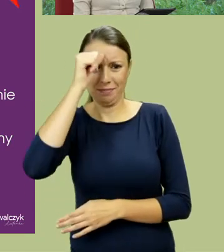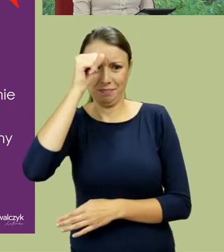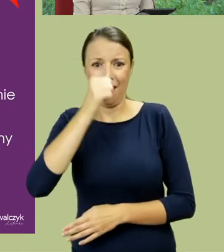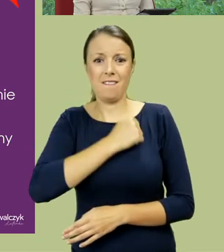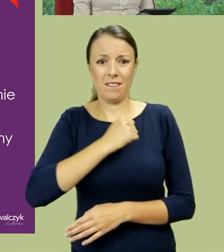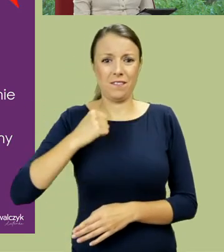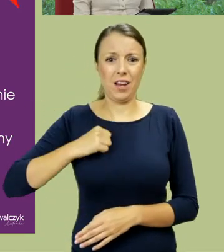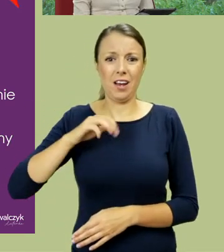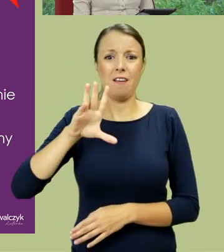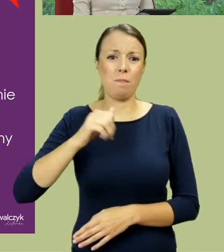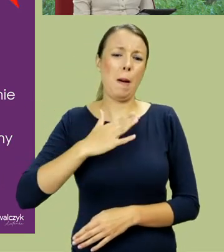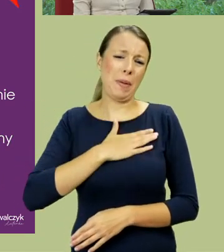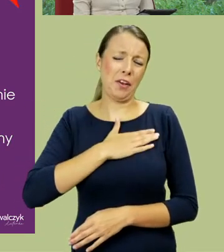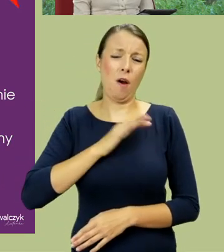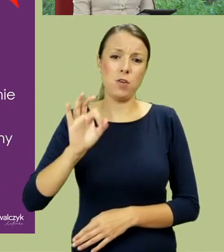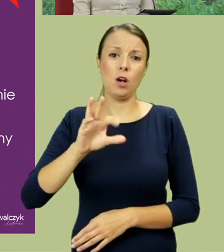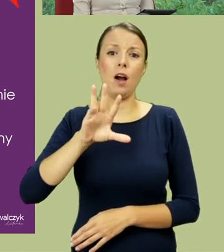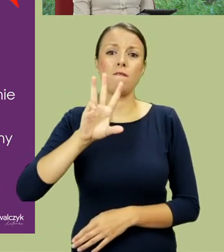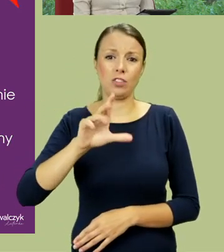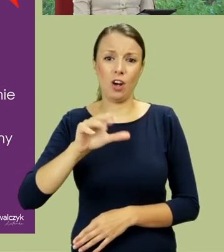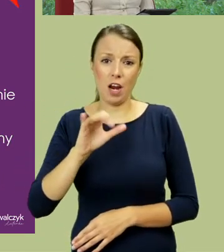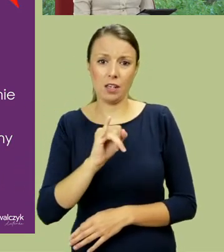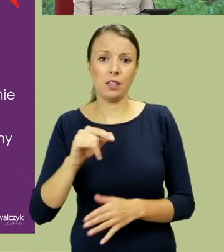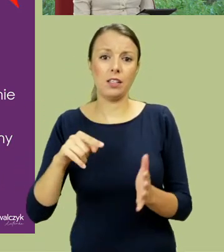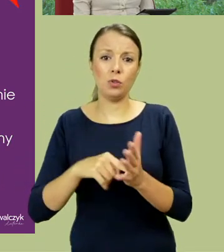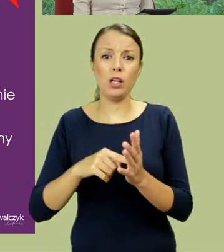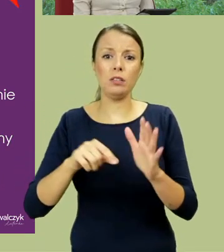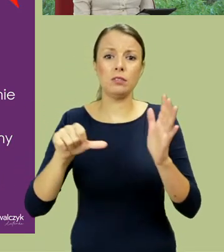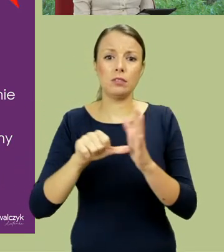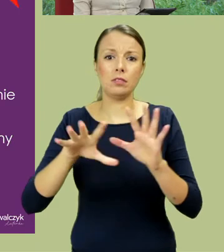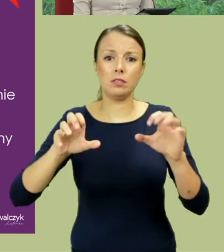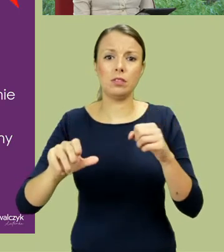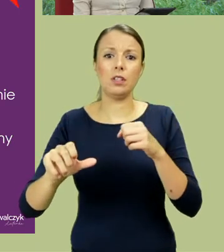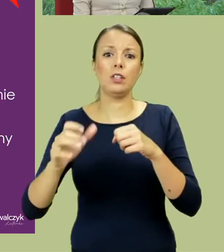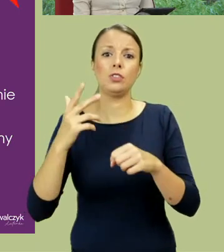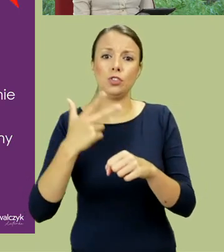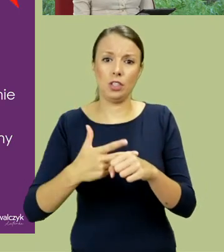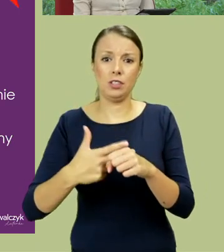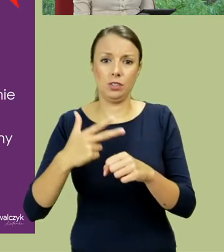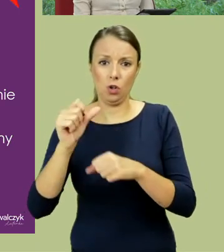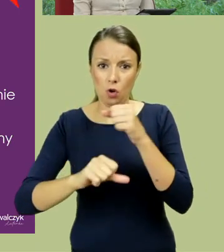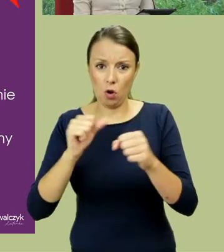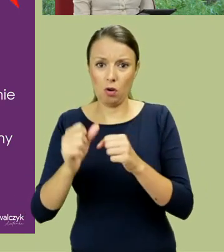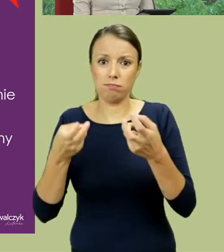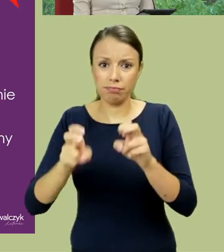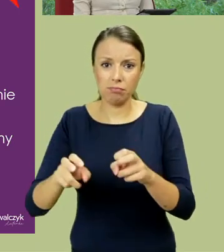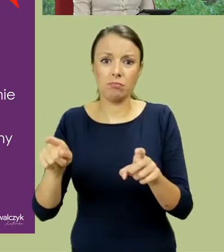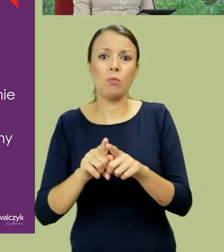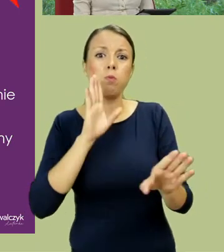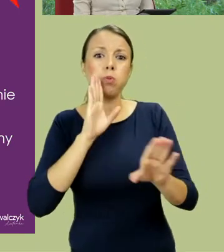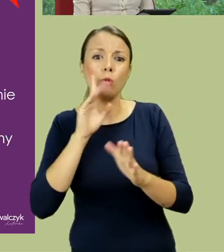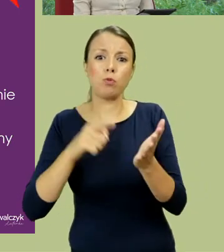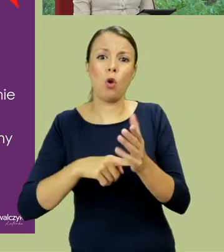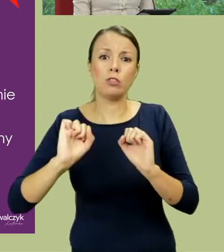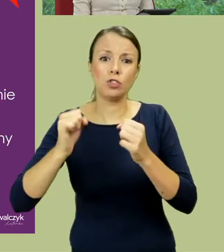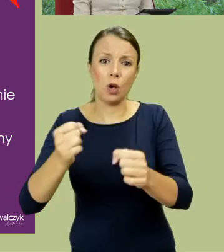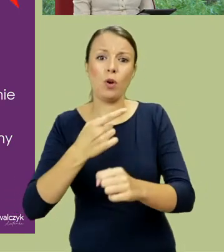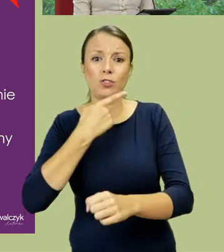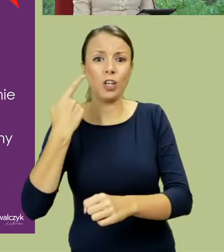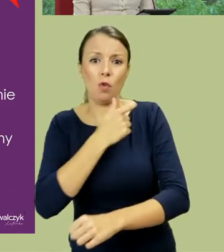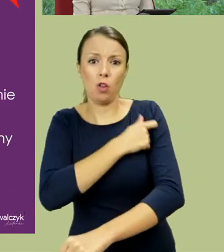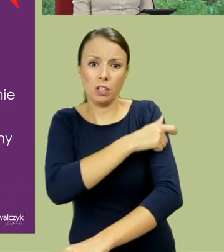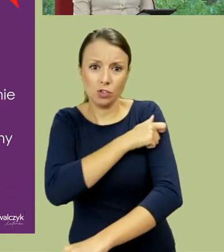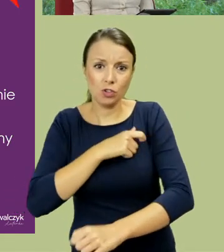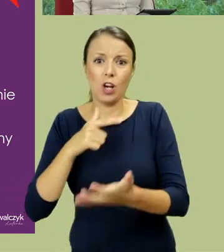założono w 1830 roku i które działało mniej więcej tak jak później Czerwony Krzyż, tylko 30 lat wcześniej niż